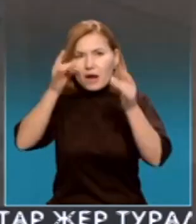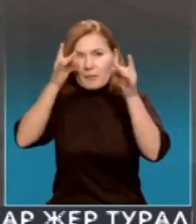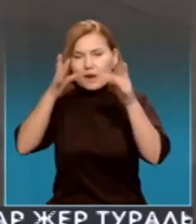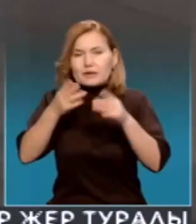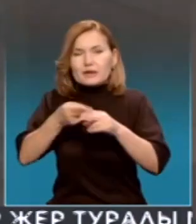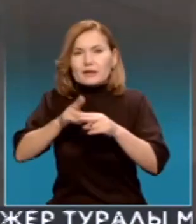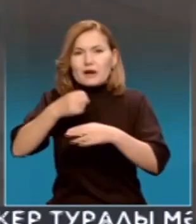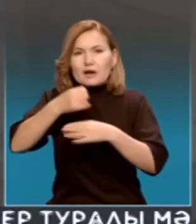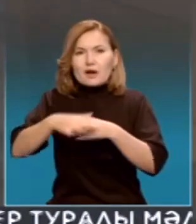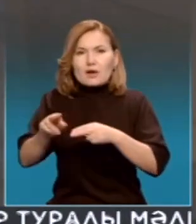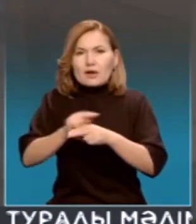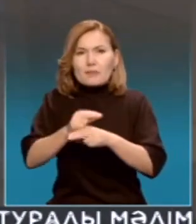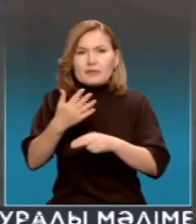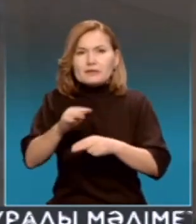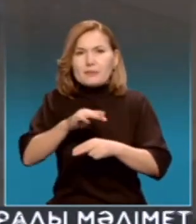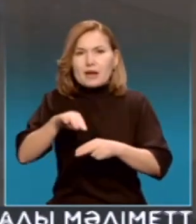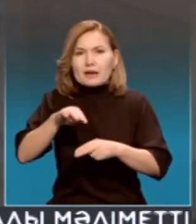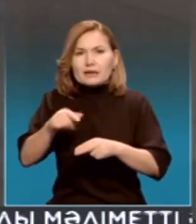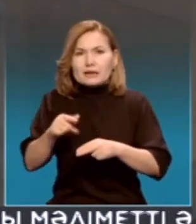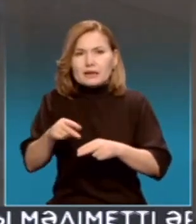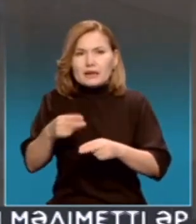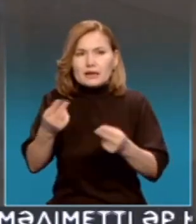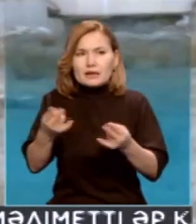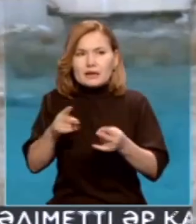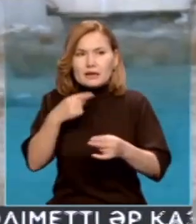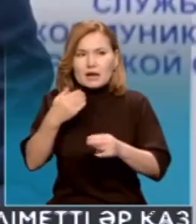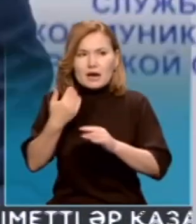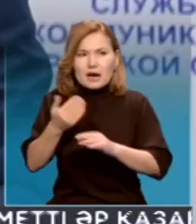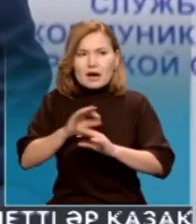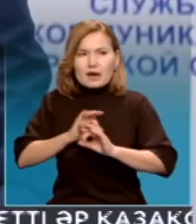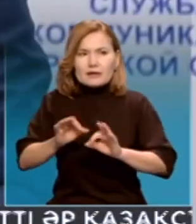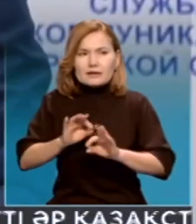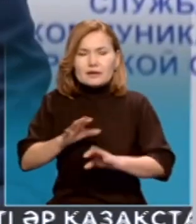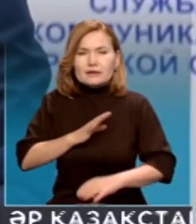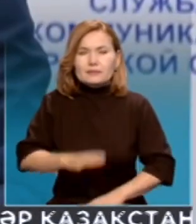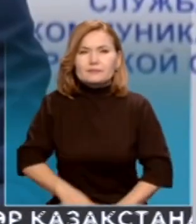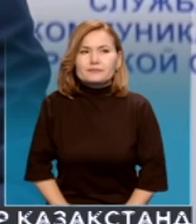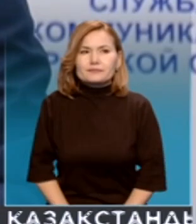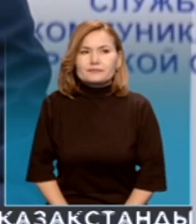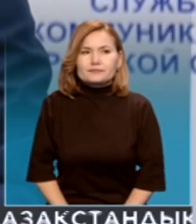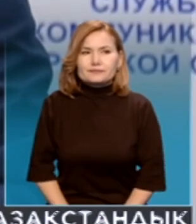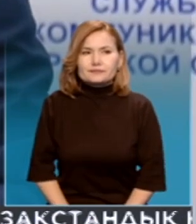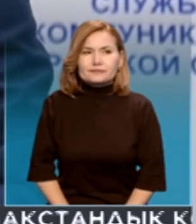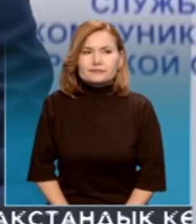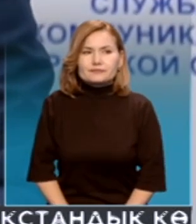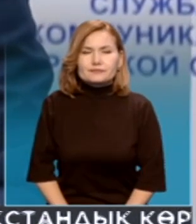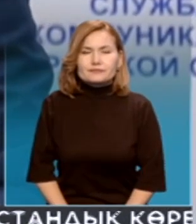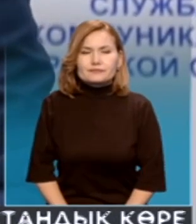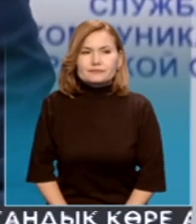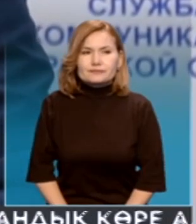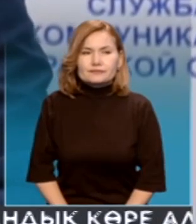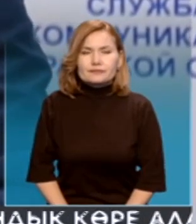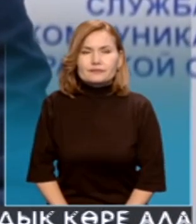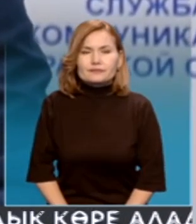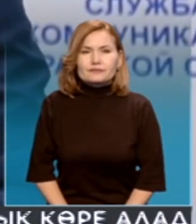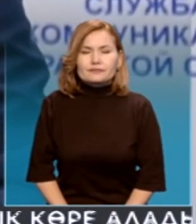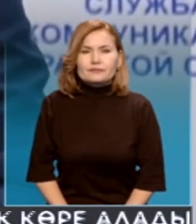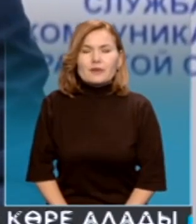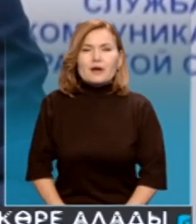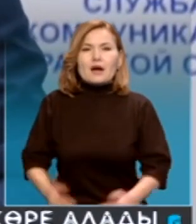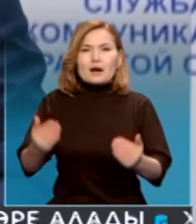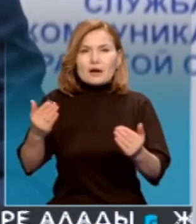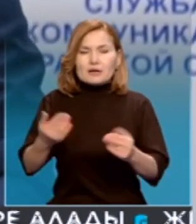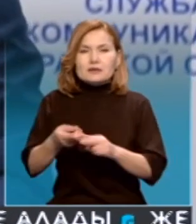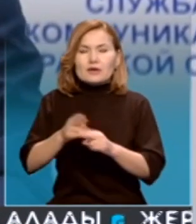үшін 5 миллиард теңге керегін айтқан. Инвесторларға ақыл саламыз деген. Инвесторлар қазір таңда келісім сөздер жүргізіліп